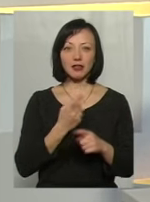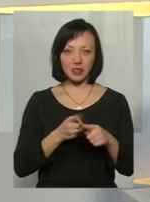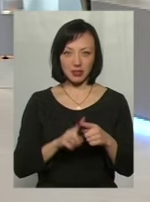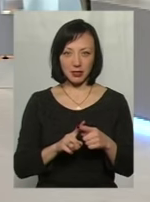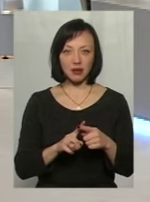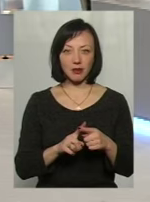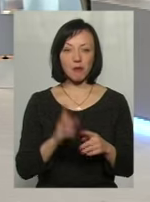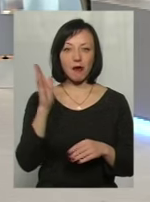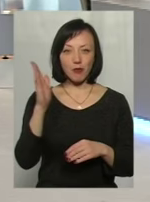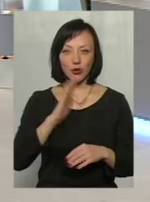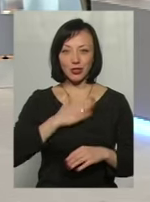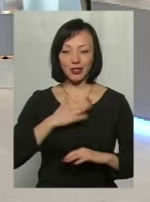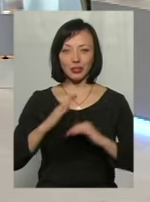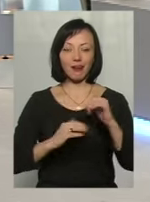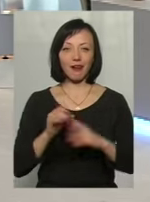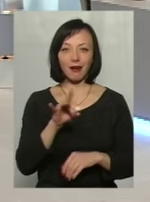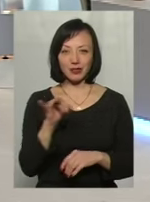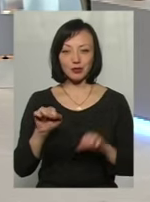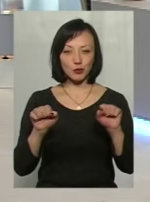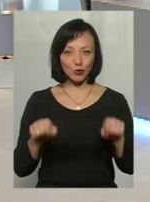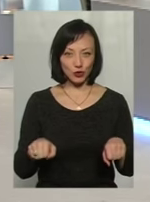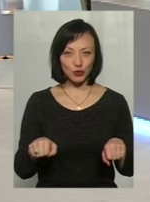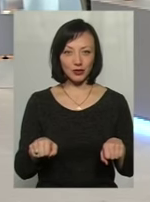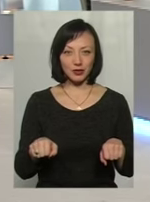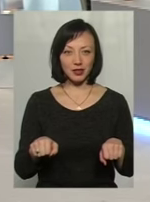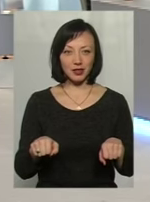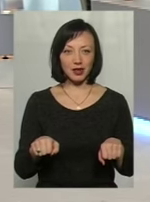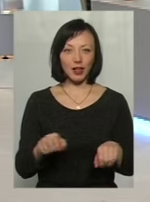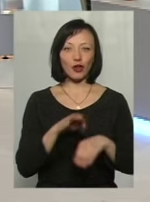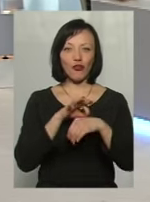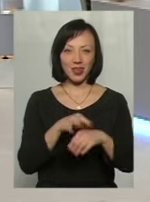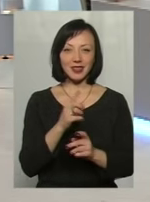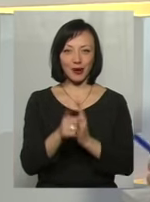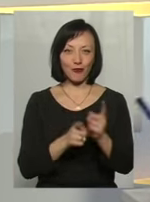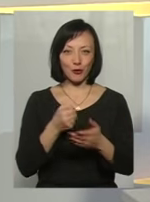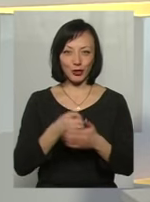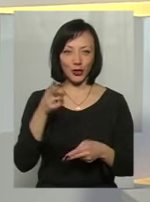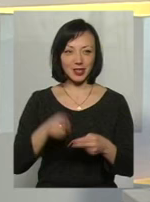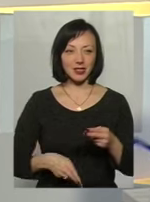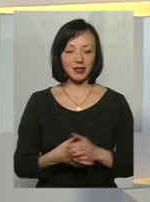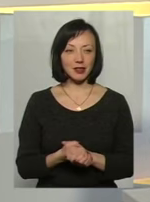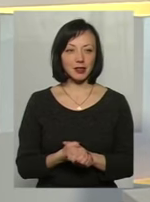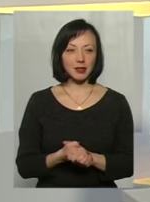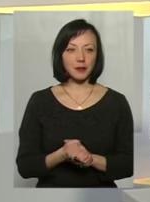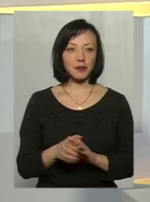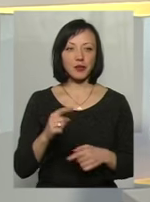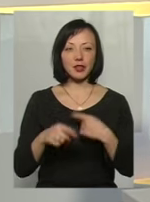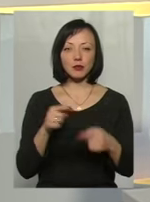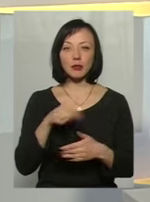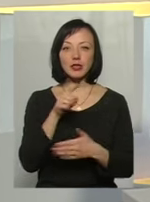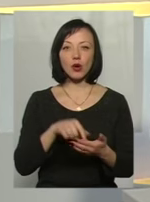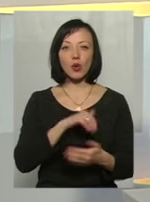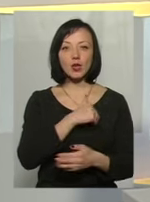ж наші майбутні кадри так само, які потім зможуть довести всі реформи до кінця, скажімо так. І наступне питання дуже